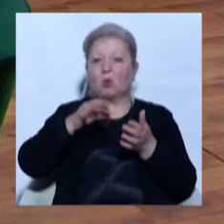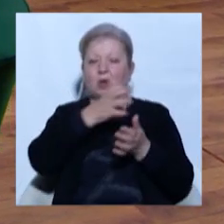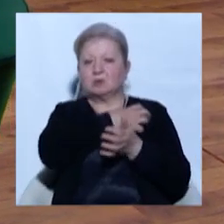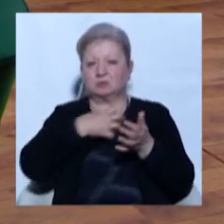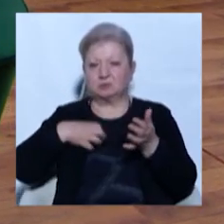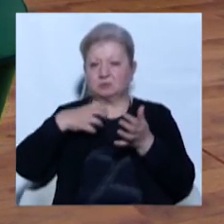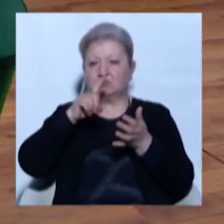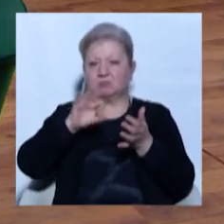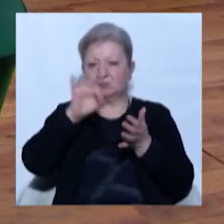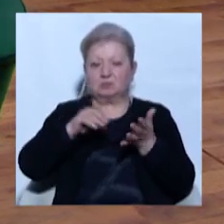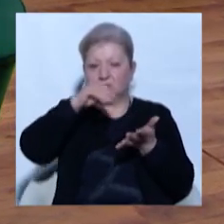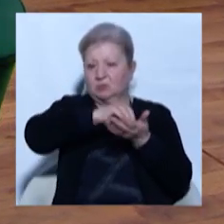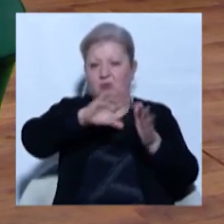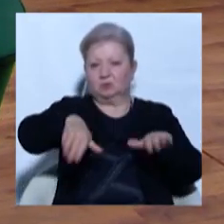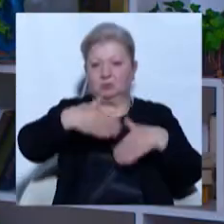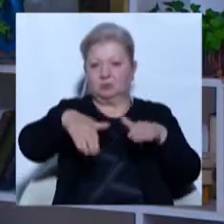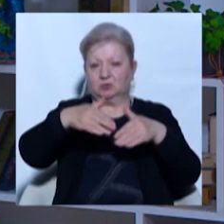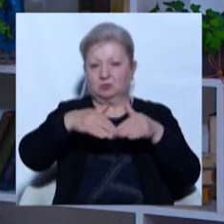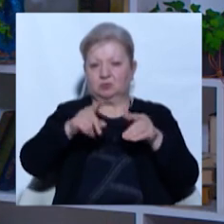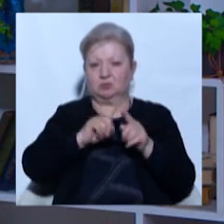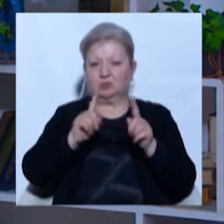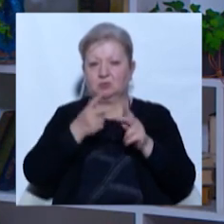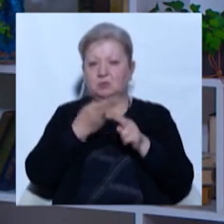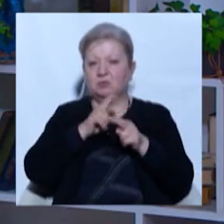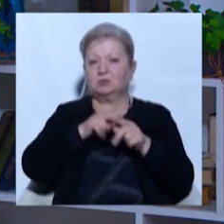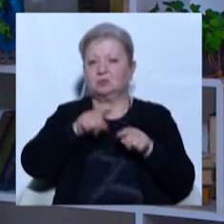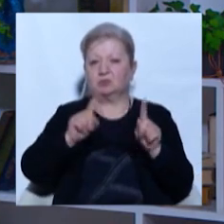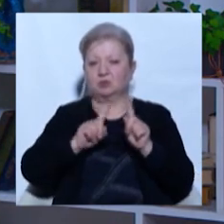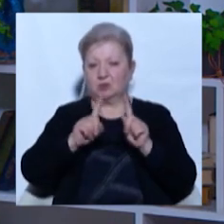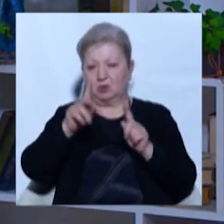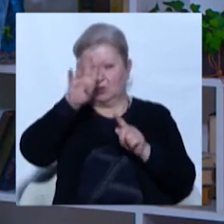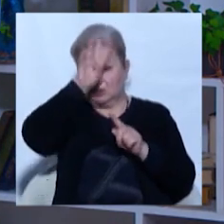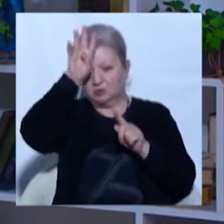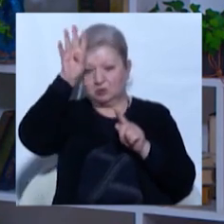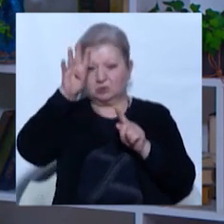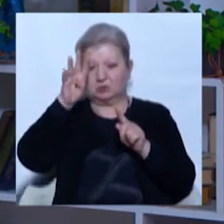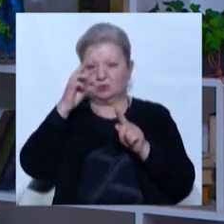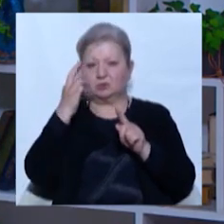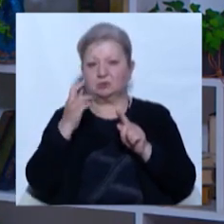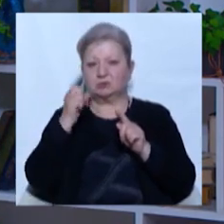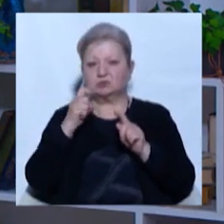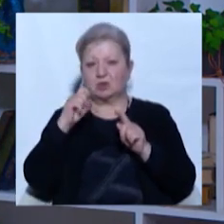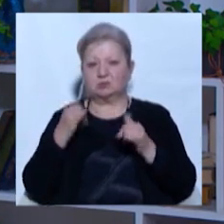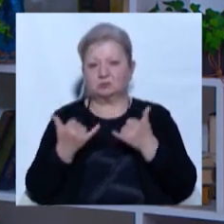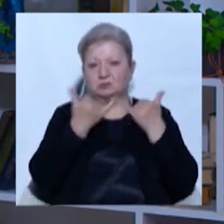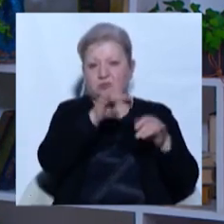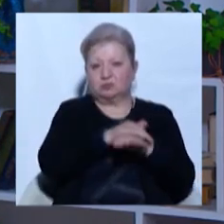გამოდის ერთი შეხედვით, რა ირანის შაჰი იმდენად გულმოწყალე იყო, რომ ქრისტიანული ეკლესიის